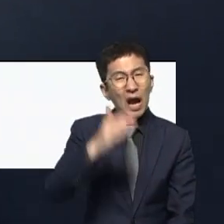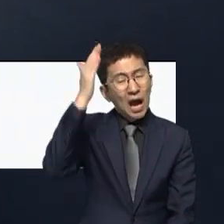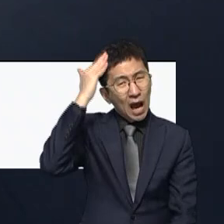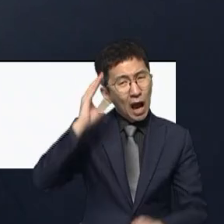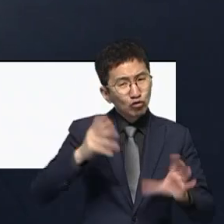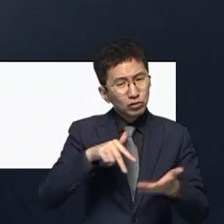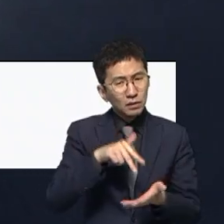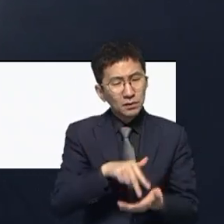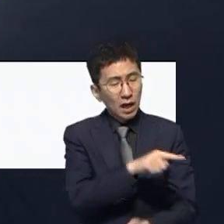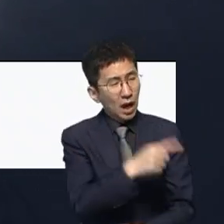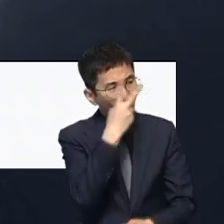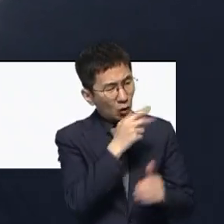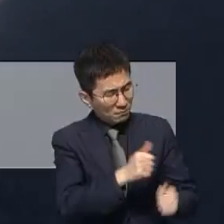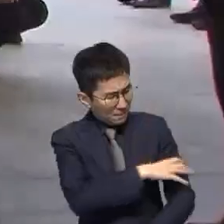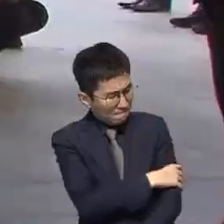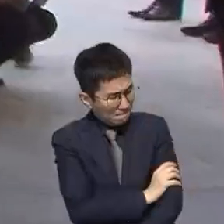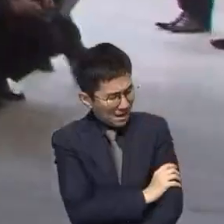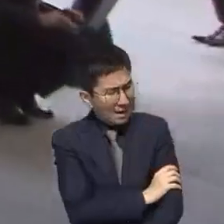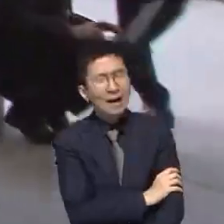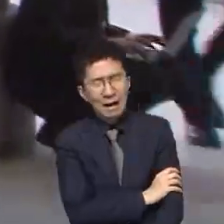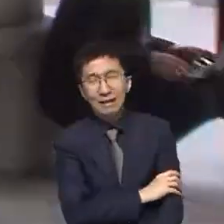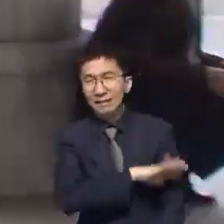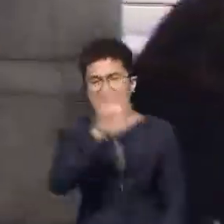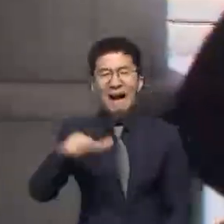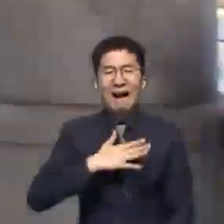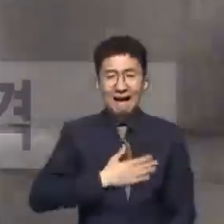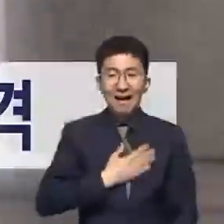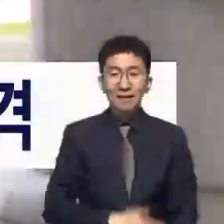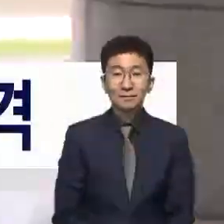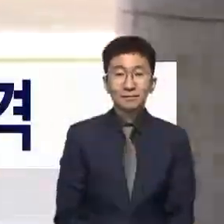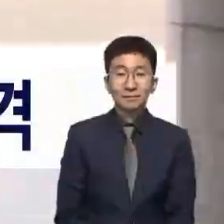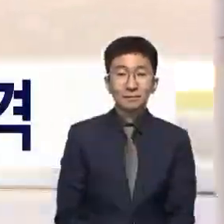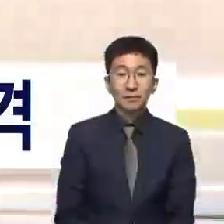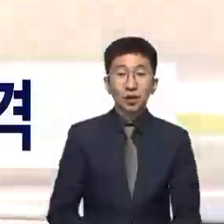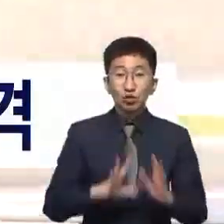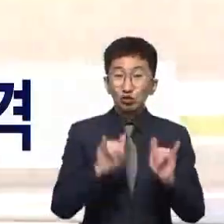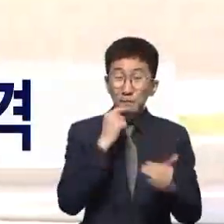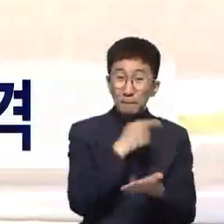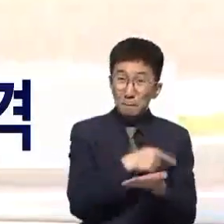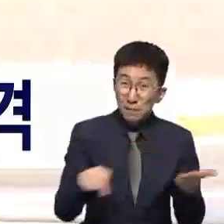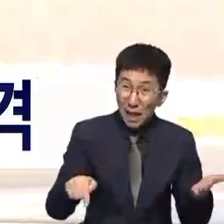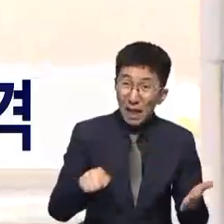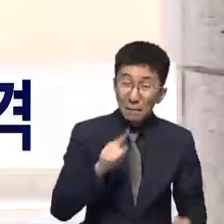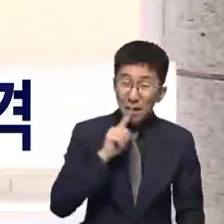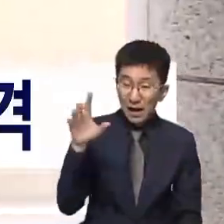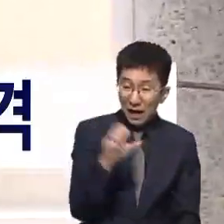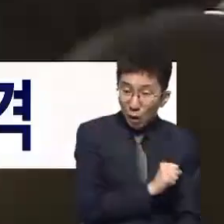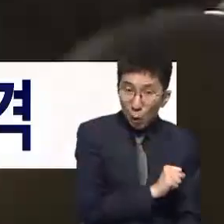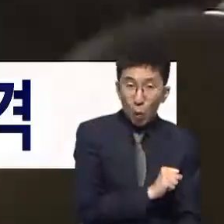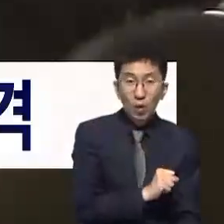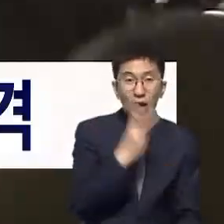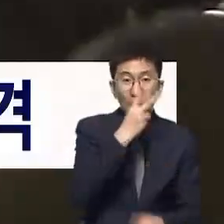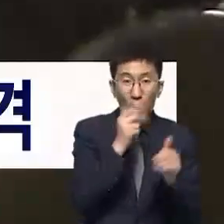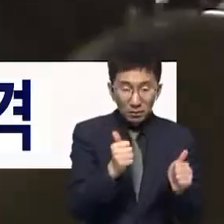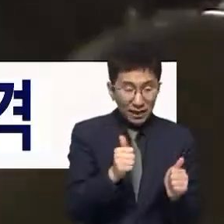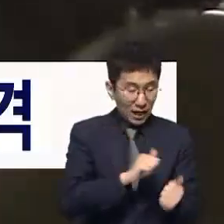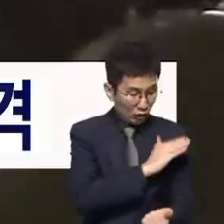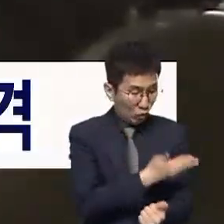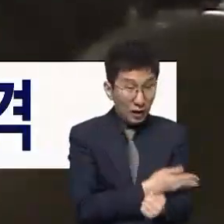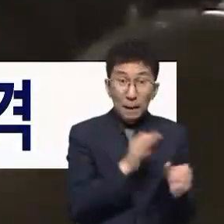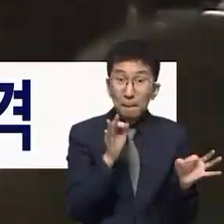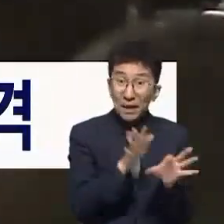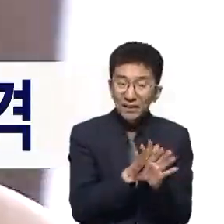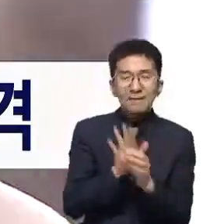상식이라고 보여지는데. 국민 피해를 언급하며 검수완박 법안을 반드시 저지하겠다고 한